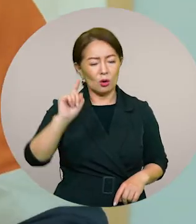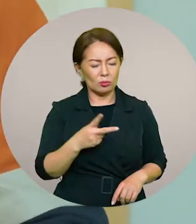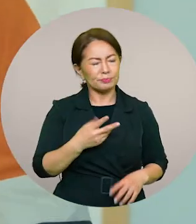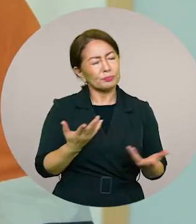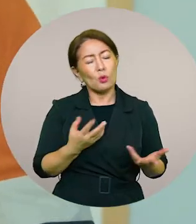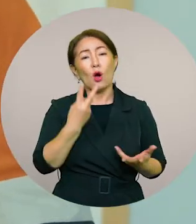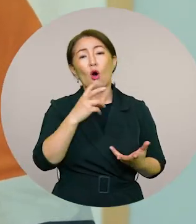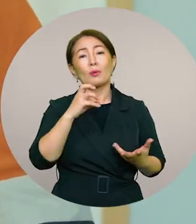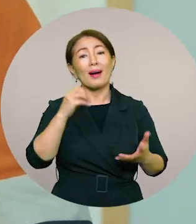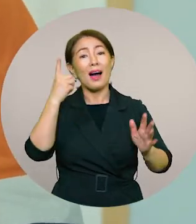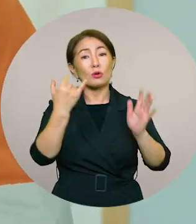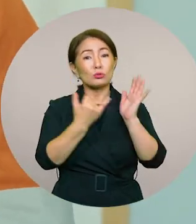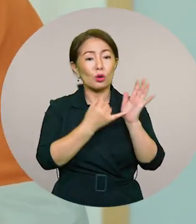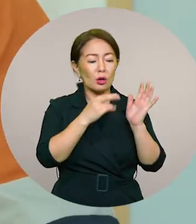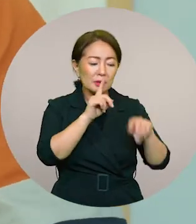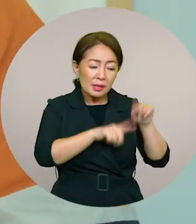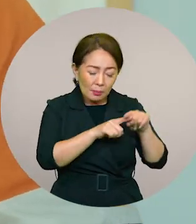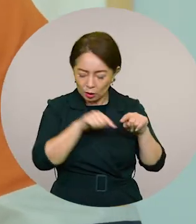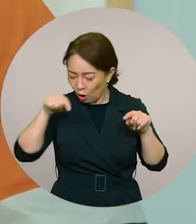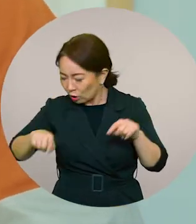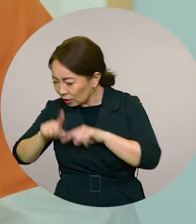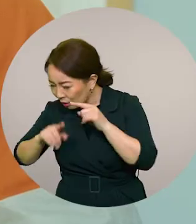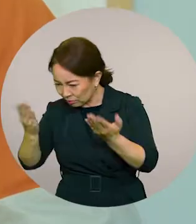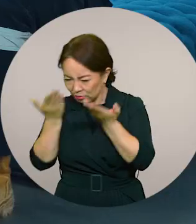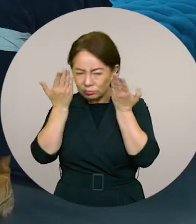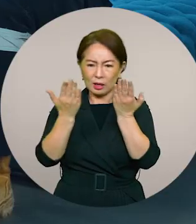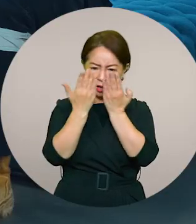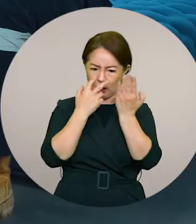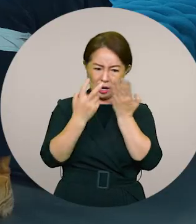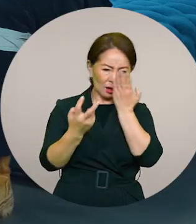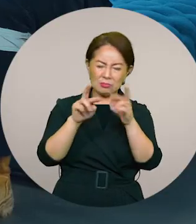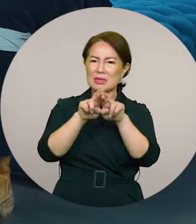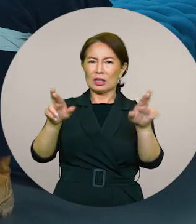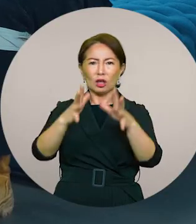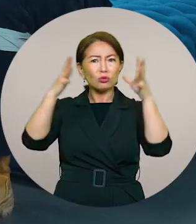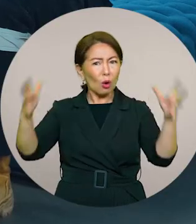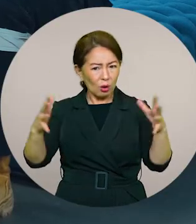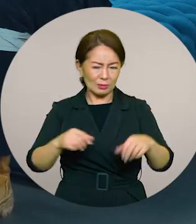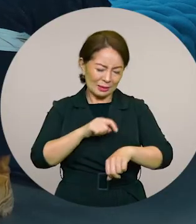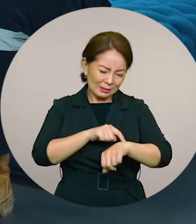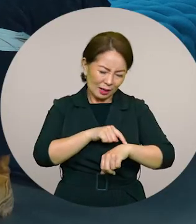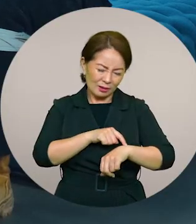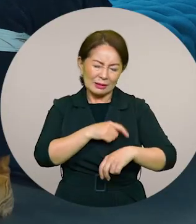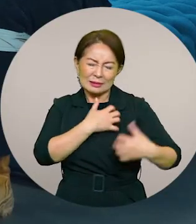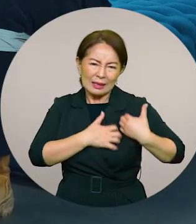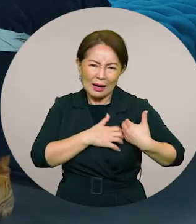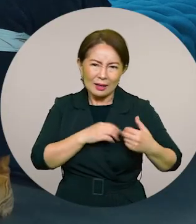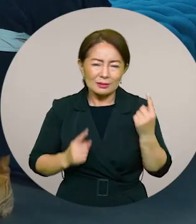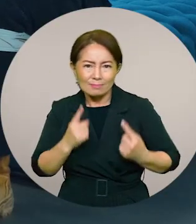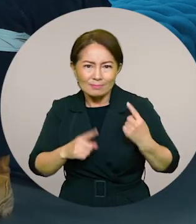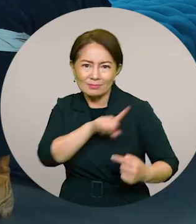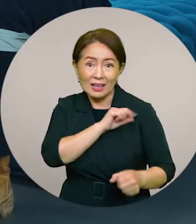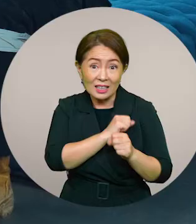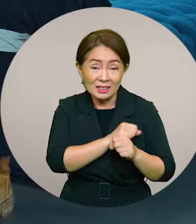16 онд ямар байсан, өнөөдөр ямар байсан энэ бол амар том ялгаа. Энэ цаг хугацаатай ер нь уралдаж ажиллаж байна. Тийм